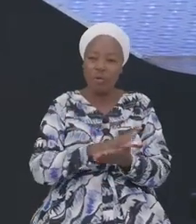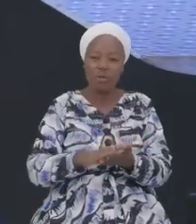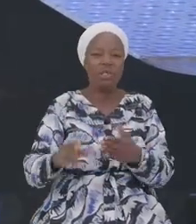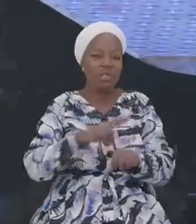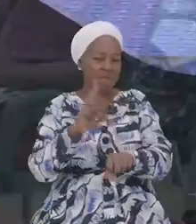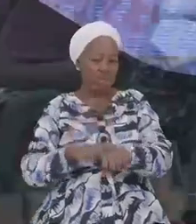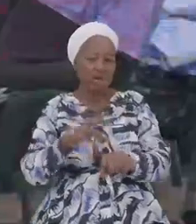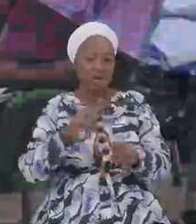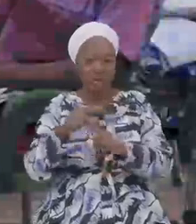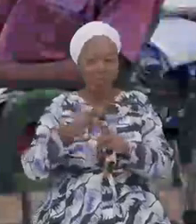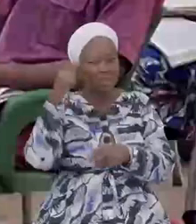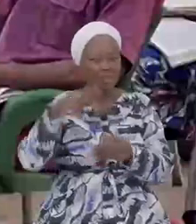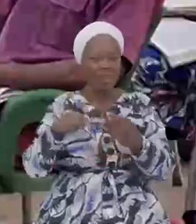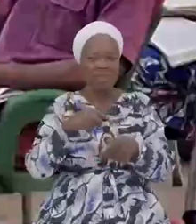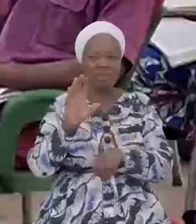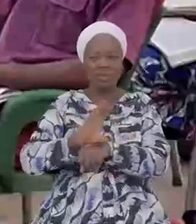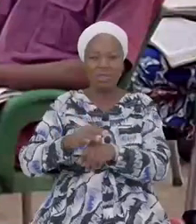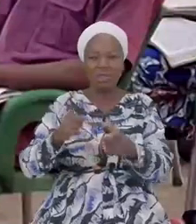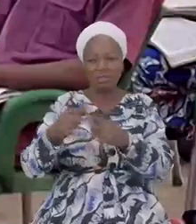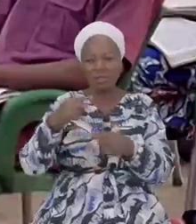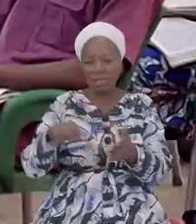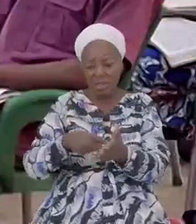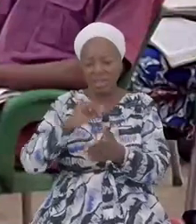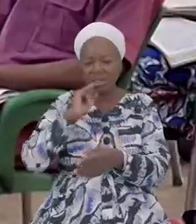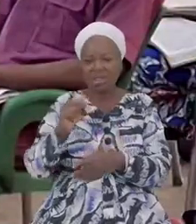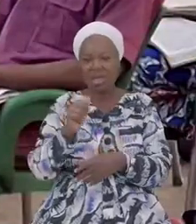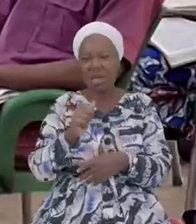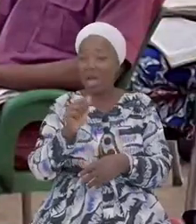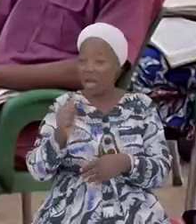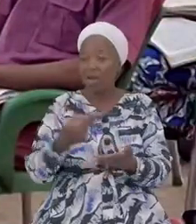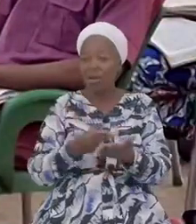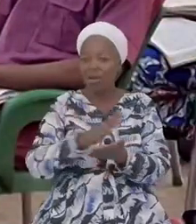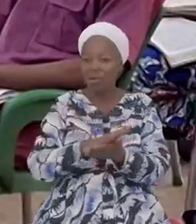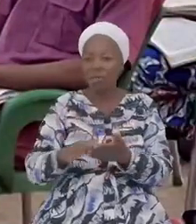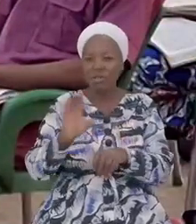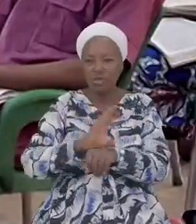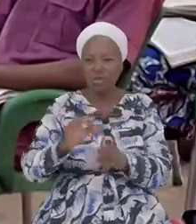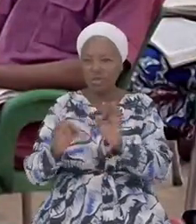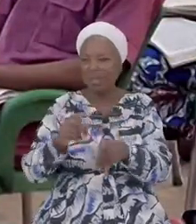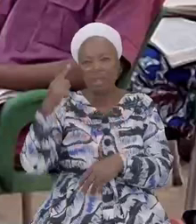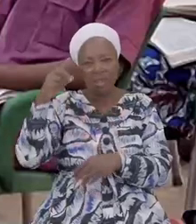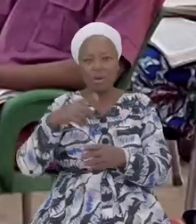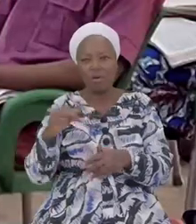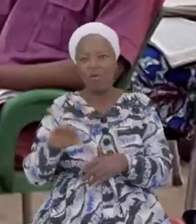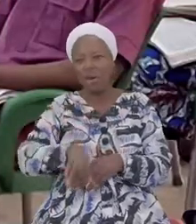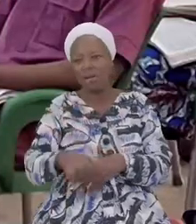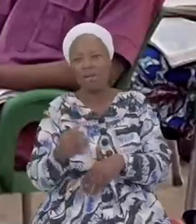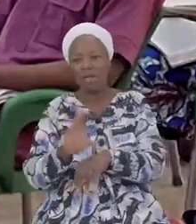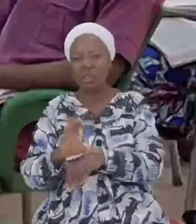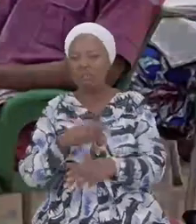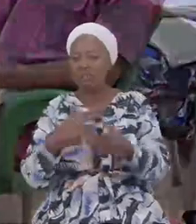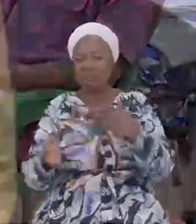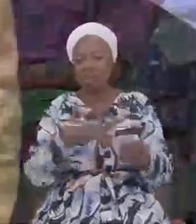cette église, voici une nation sainte, notre église. On peut penser à une autre église, peu importe le nom de